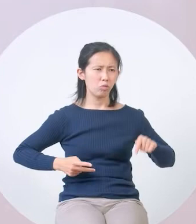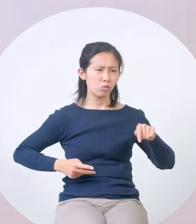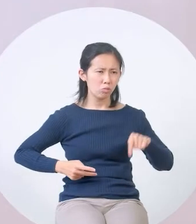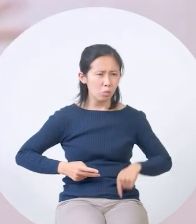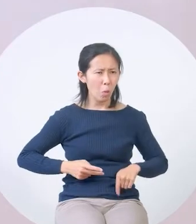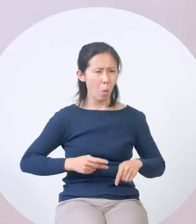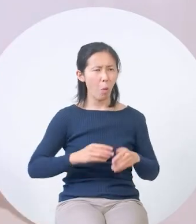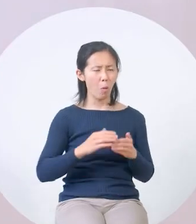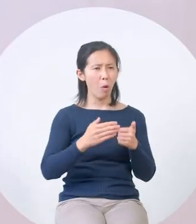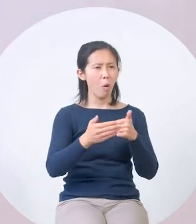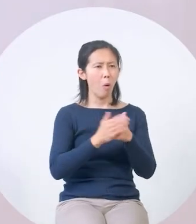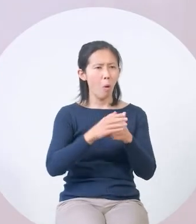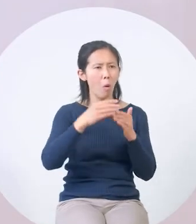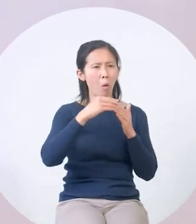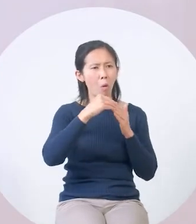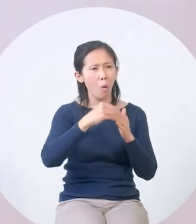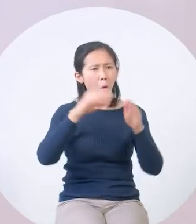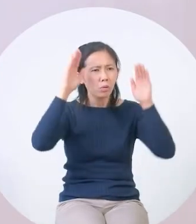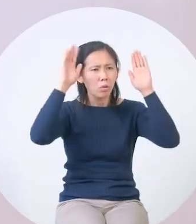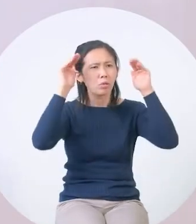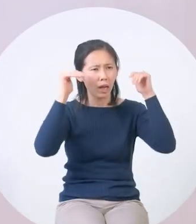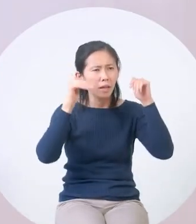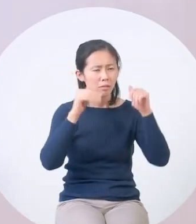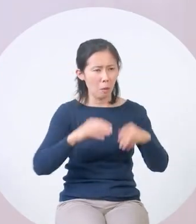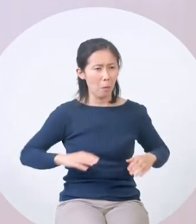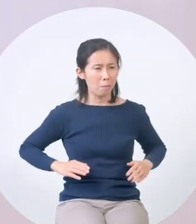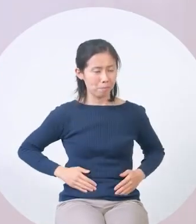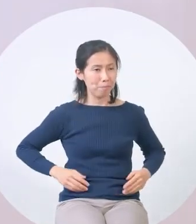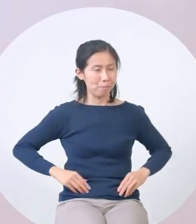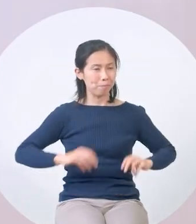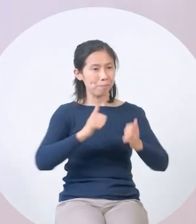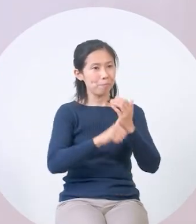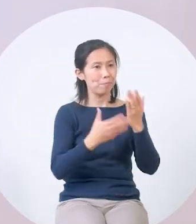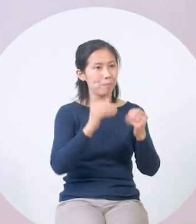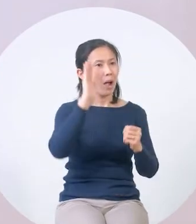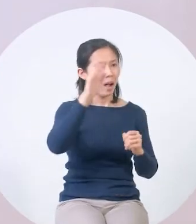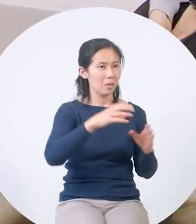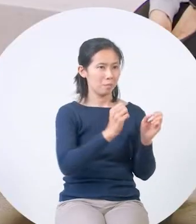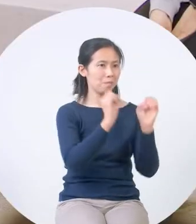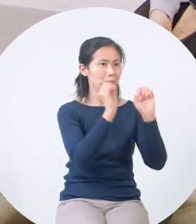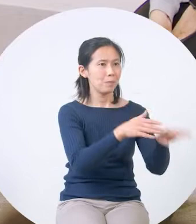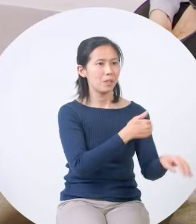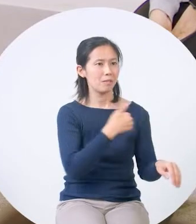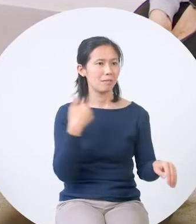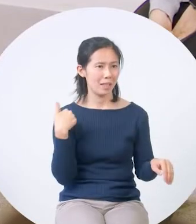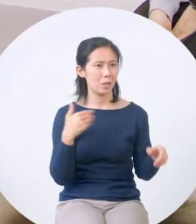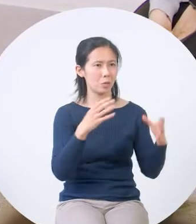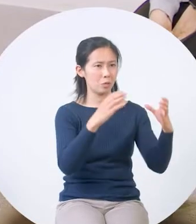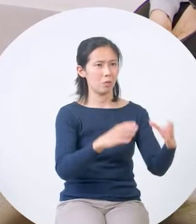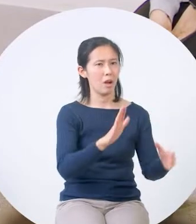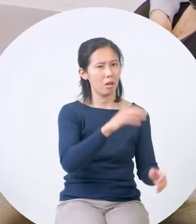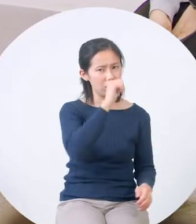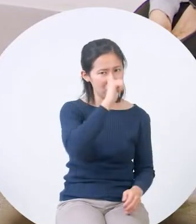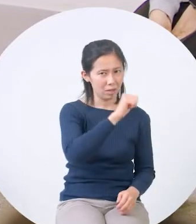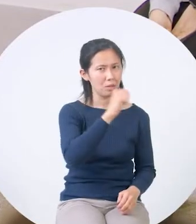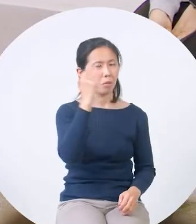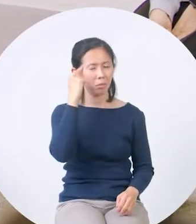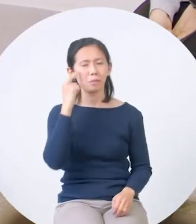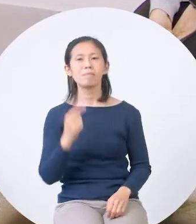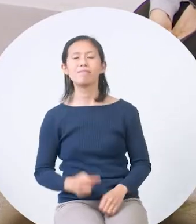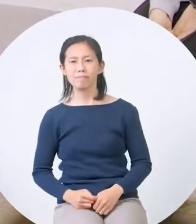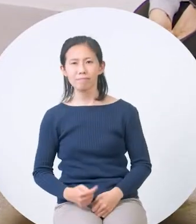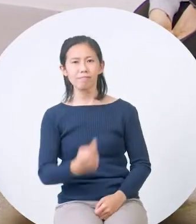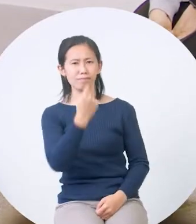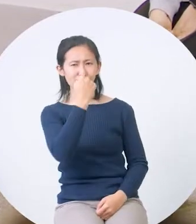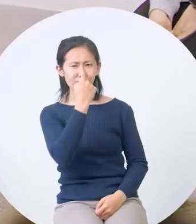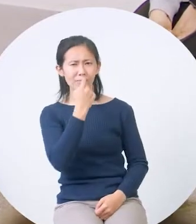のトイレのペットシーツを捨てられるゴミ箱があるとすごく嬉しいです。 まあ、でも同じく大きいおむつにな